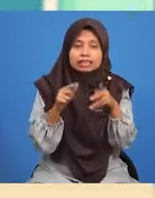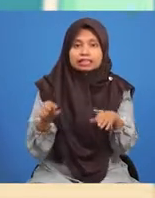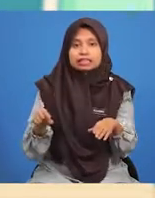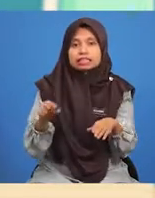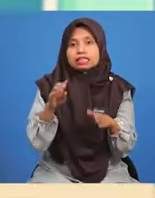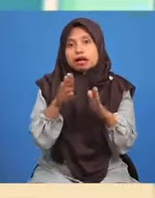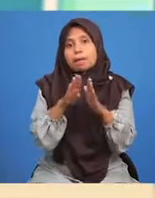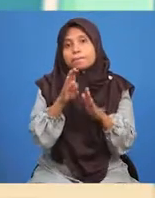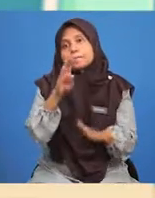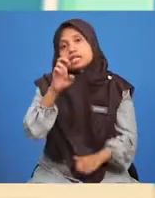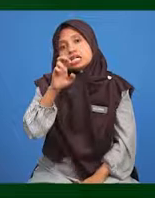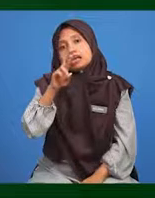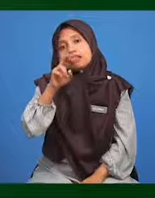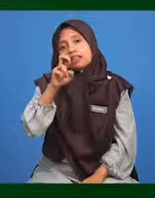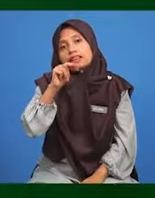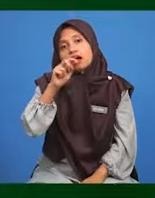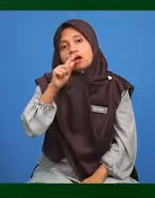ganda berentak.